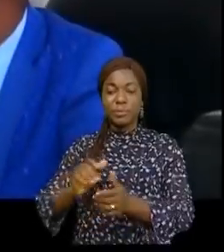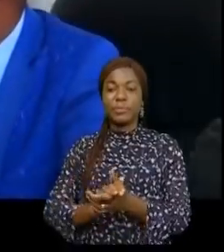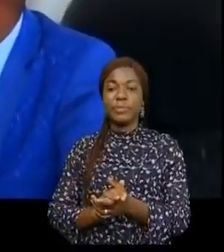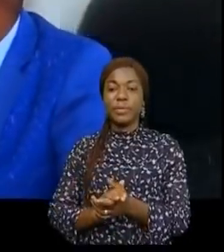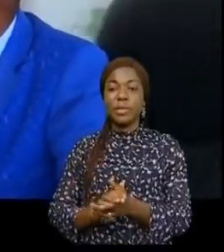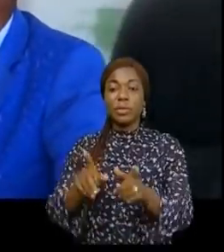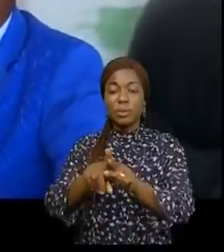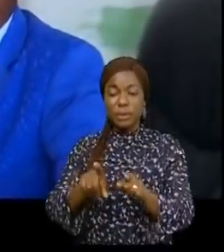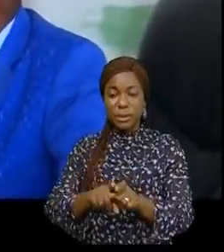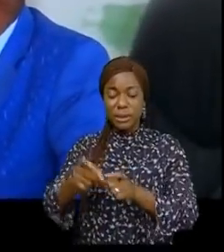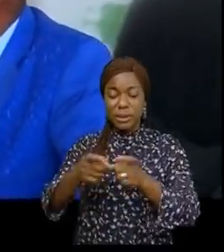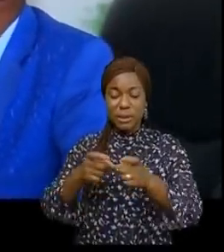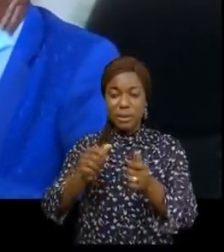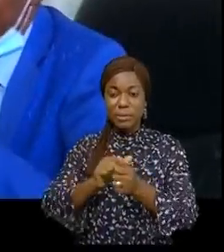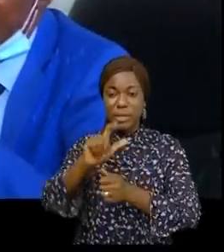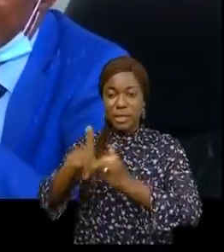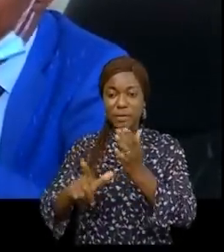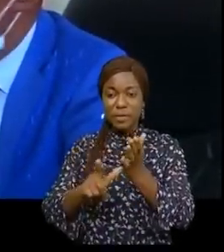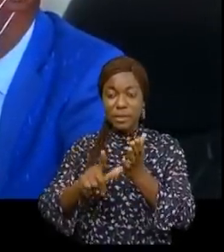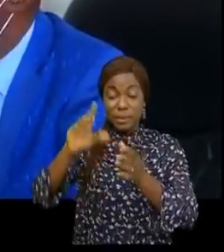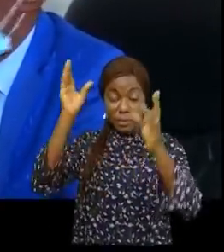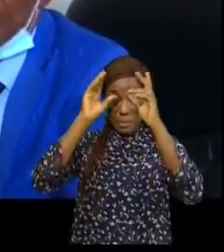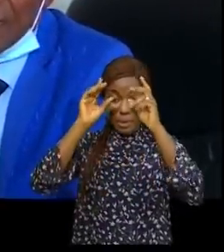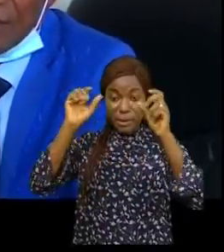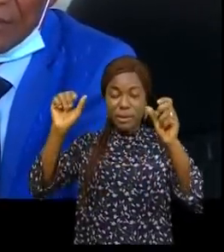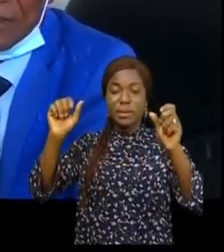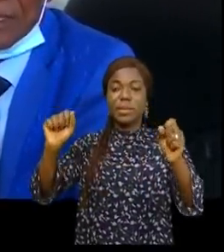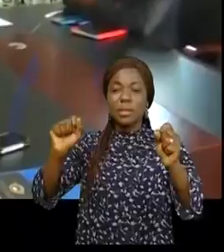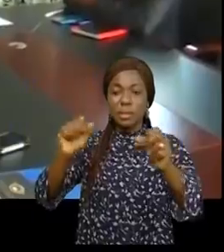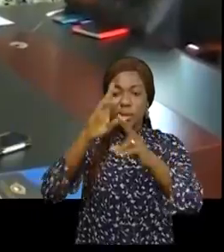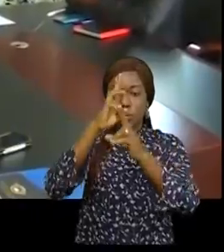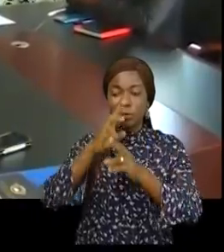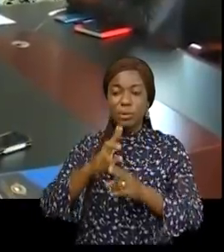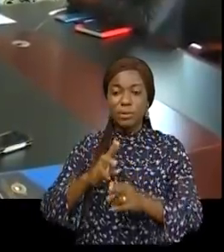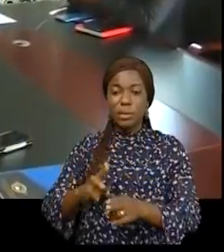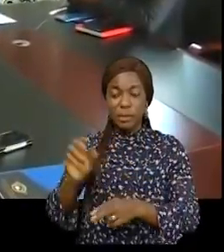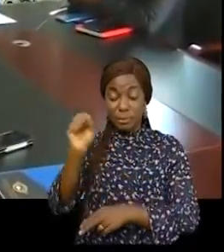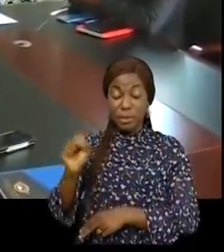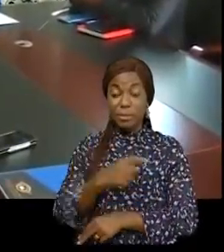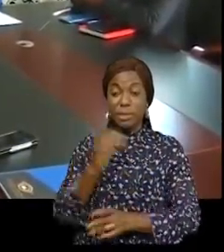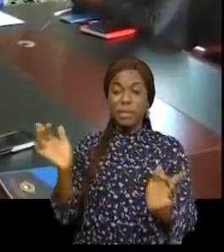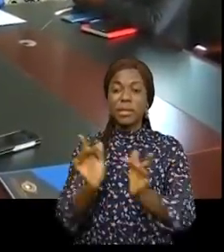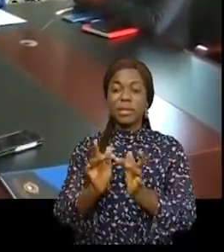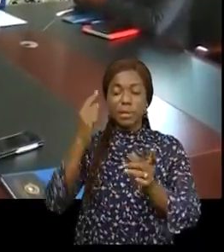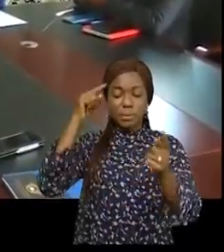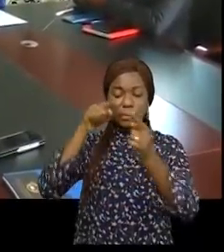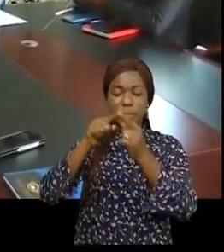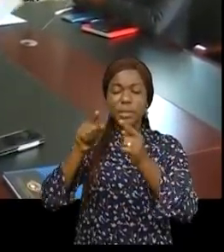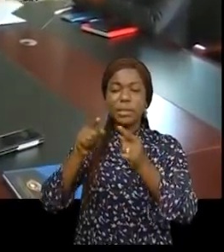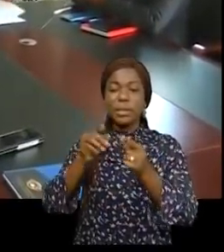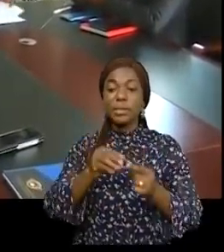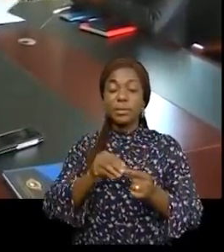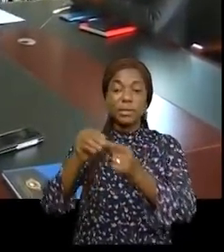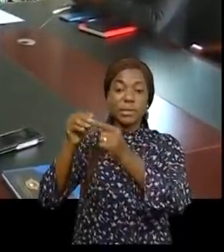Présidé par le vice-président de la première institution provinciale, l'honorable Samuel Nimi, la rencontre avait pour but principal